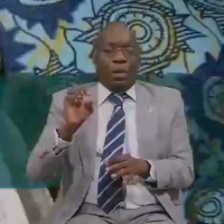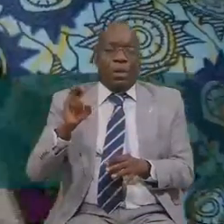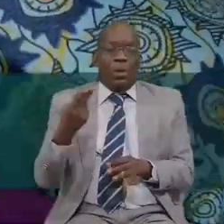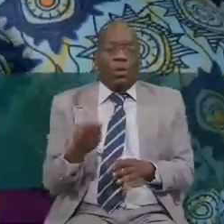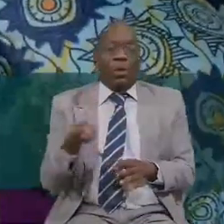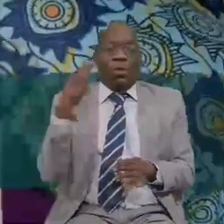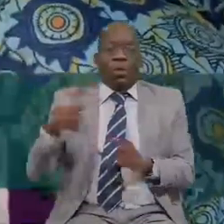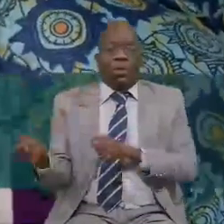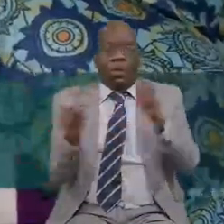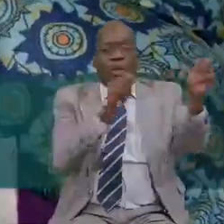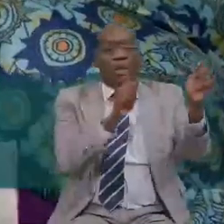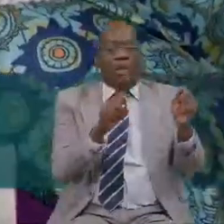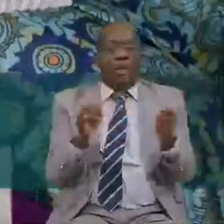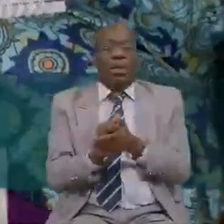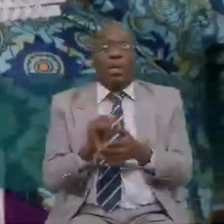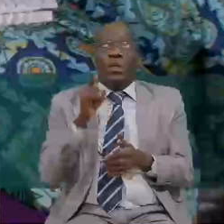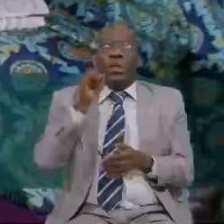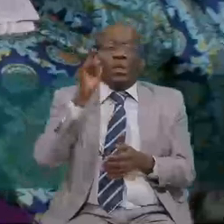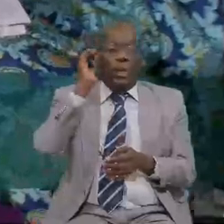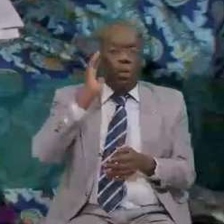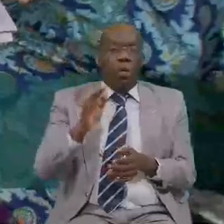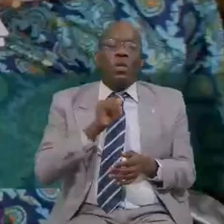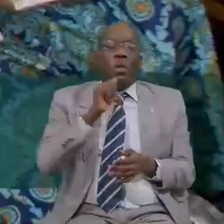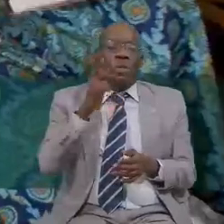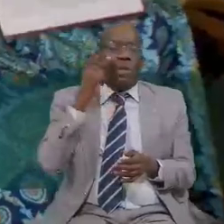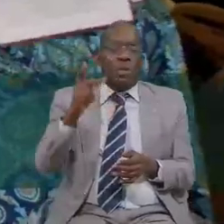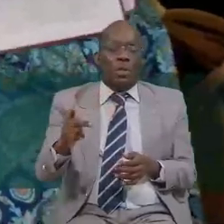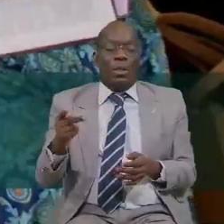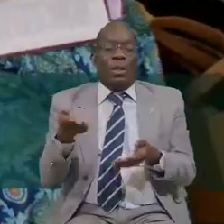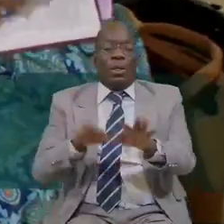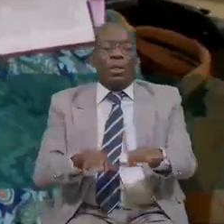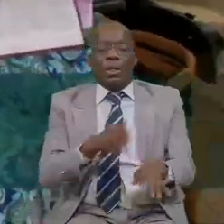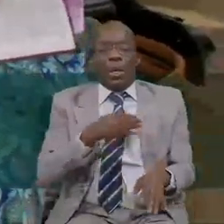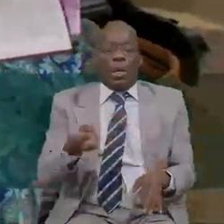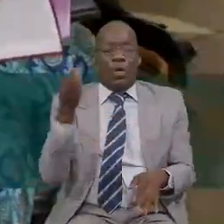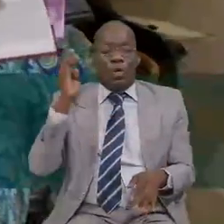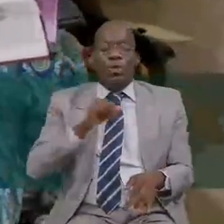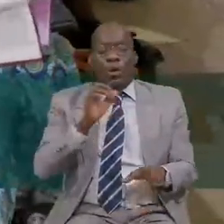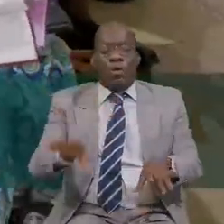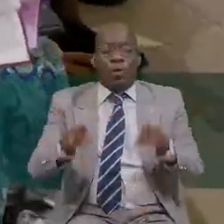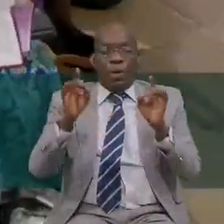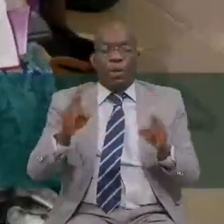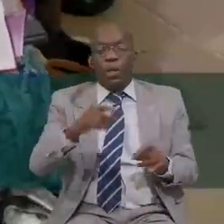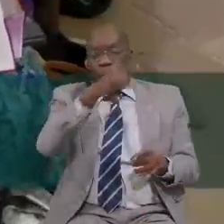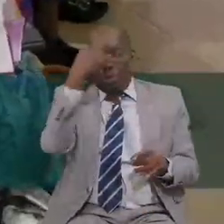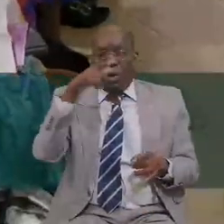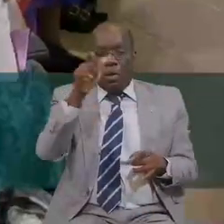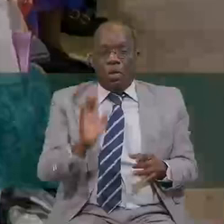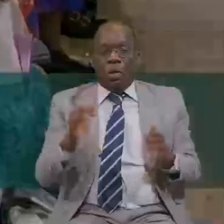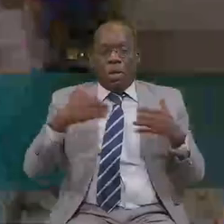fut enlevé pour qu'il ne connût point la mort, et il ne fut plus trouvé parce que Dieu l'avait